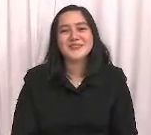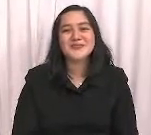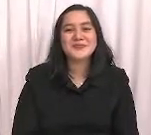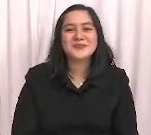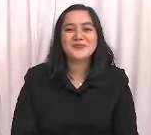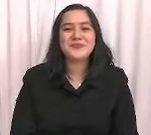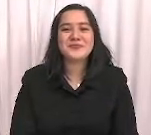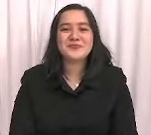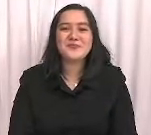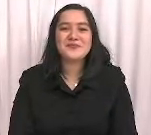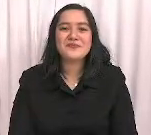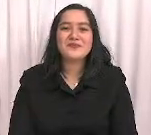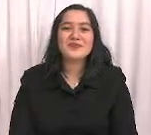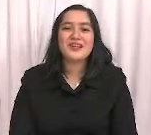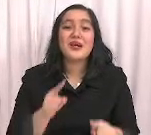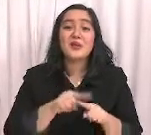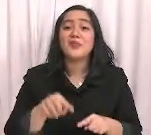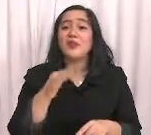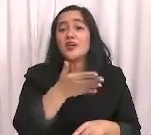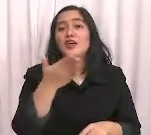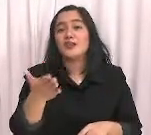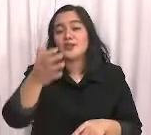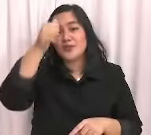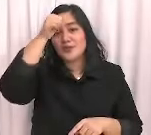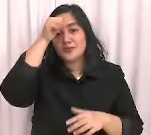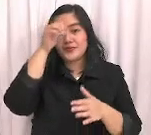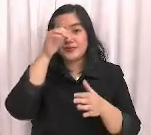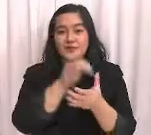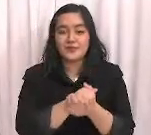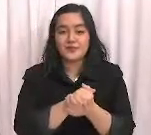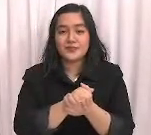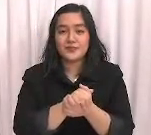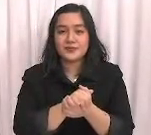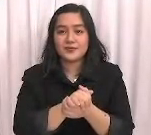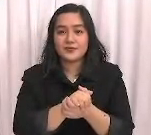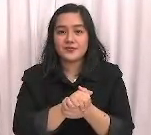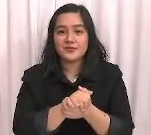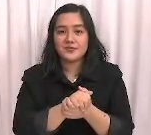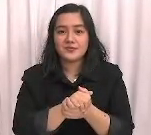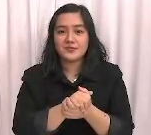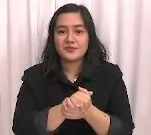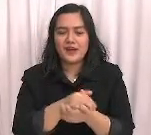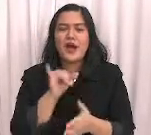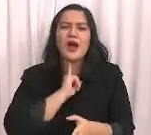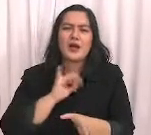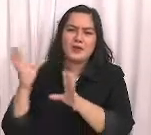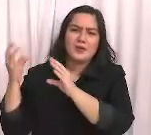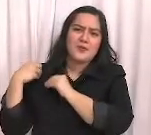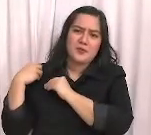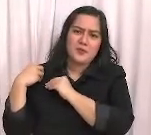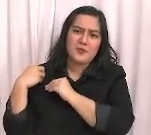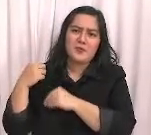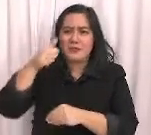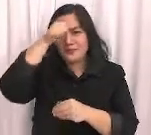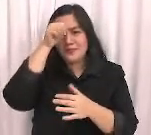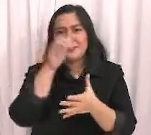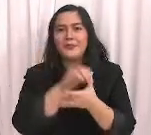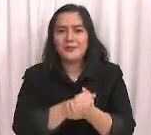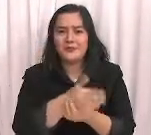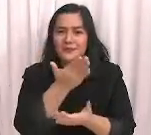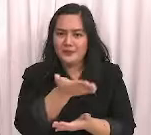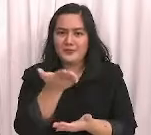Pero alam nyo, kayo mga asawang lalaki, sana yung mga nakikita ko ngayon dito, nagko-comment ngayon, no, na lalaki, mga asawang